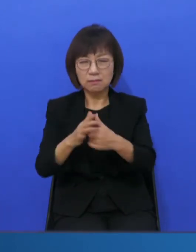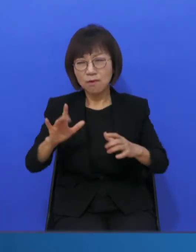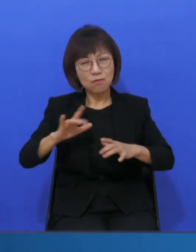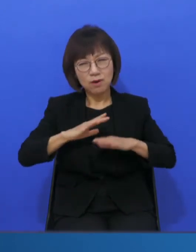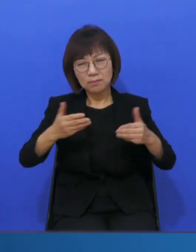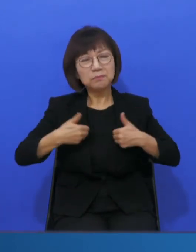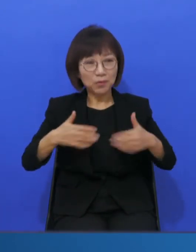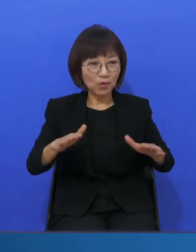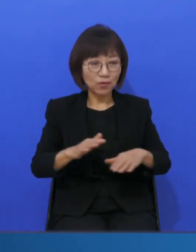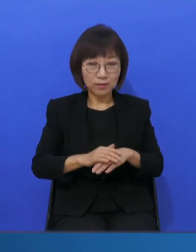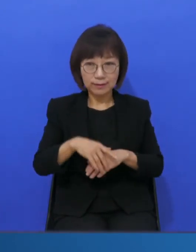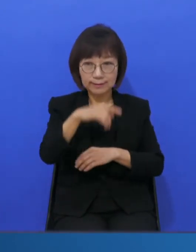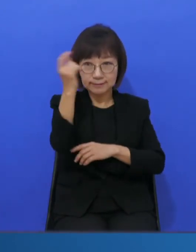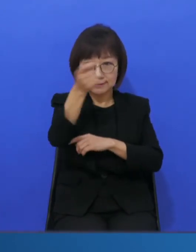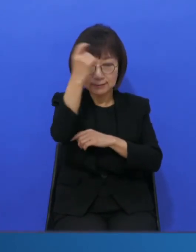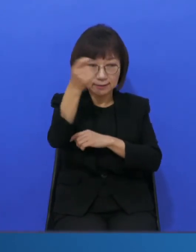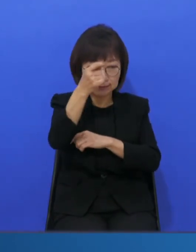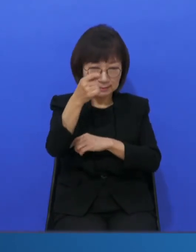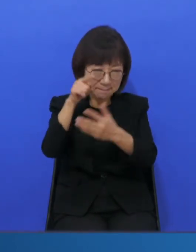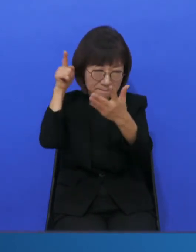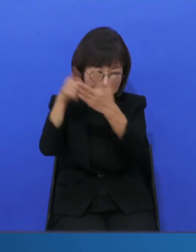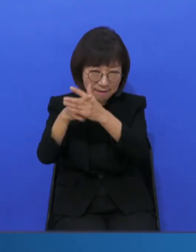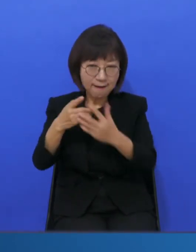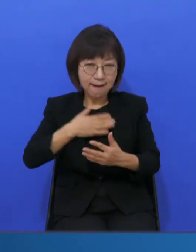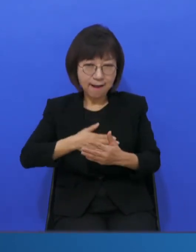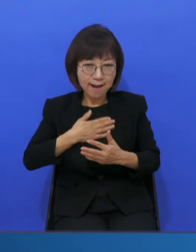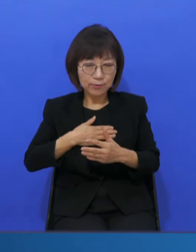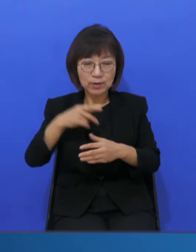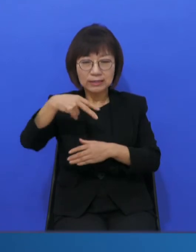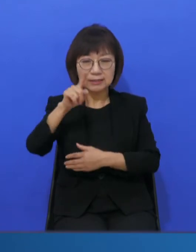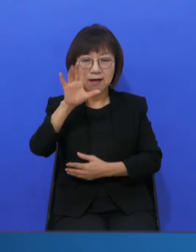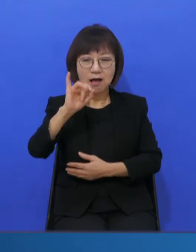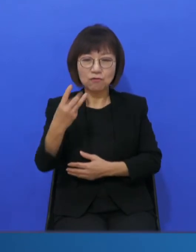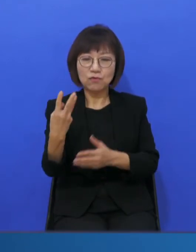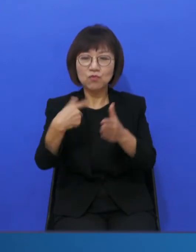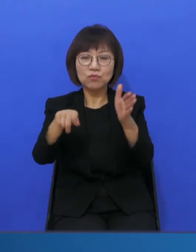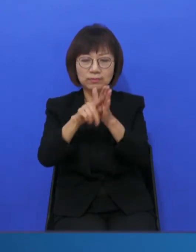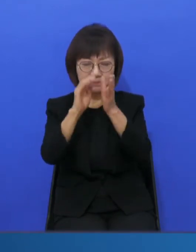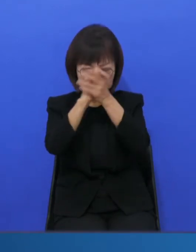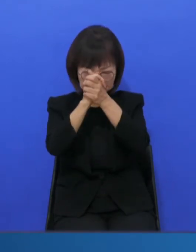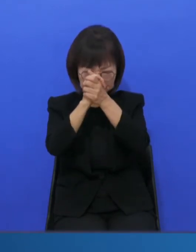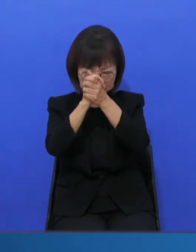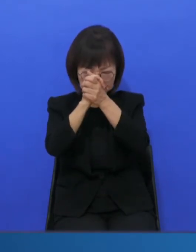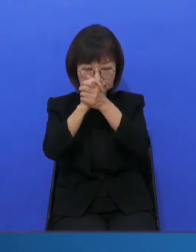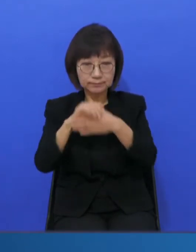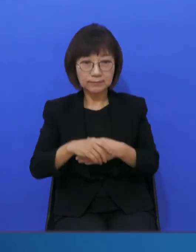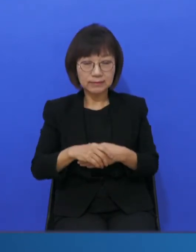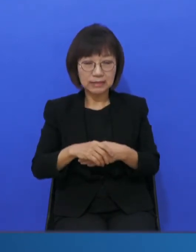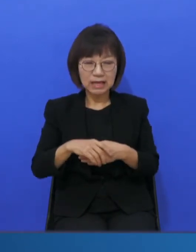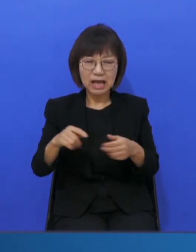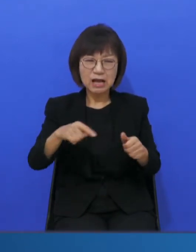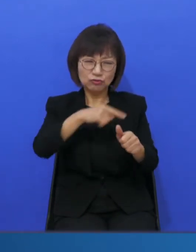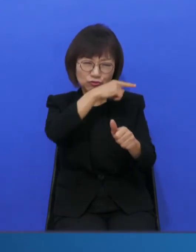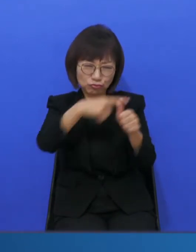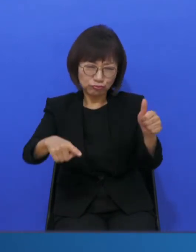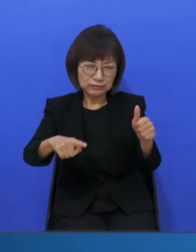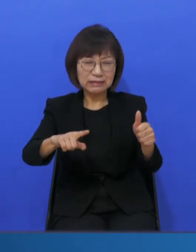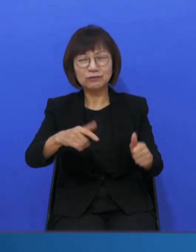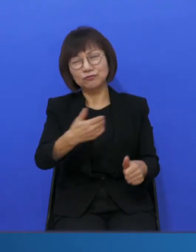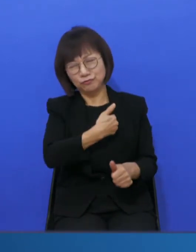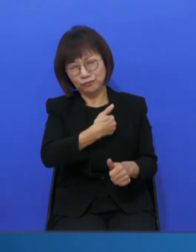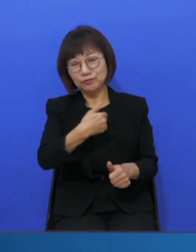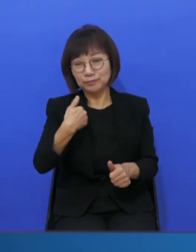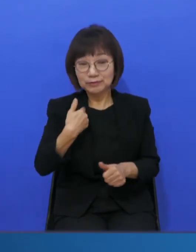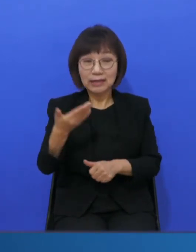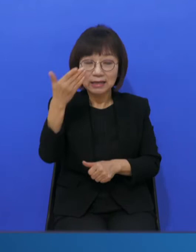겁니다. David knew 그래서 this. 사울 왕 놓고 기도한 거예요. And so he prayed for King Saul. 죽일 기회 왔는데 안 죽였어요. He had the opportunity to kill him,